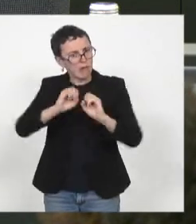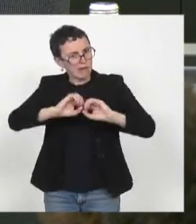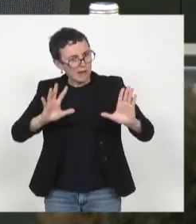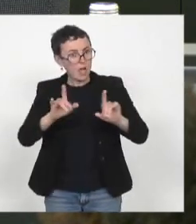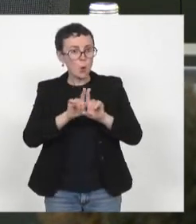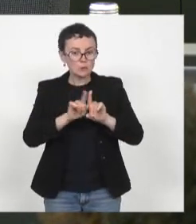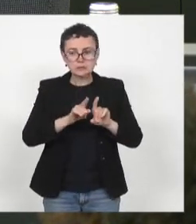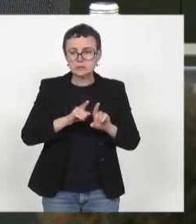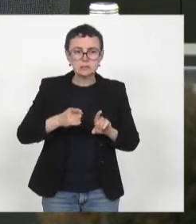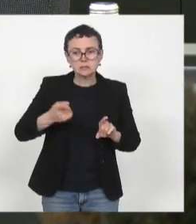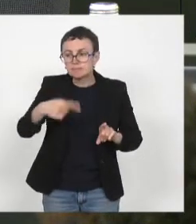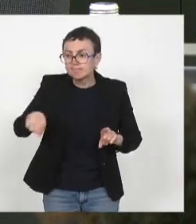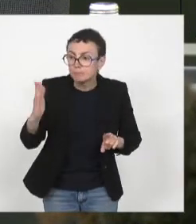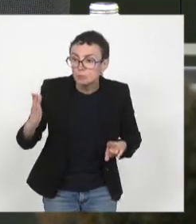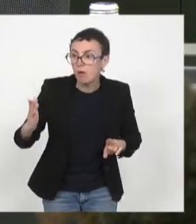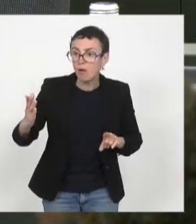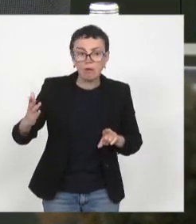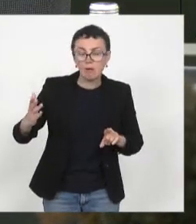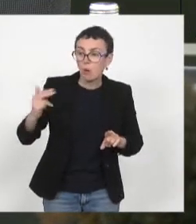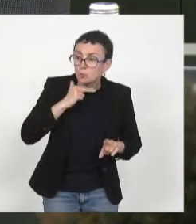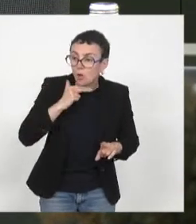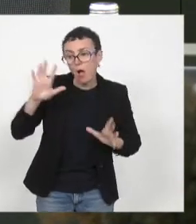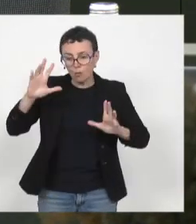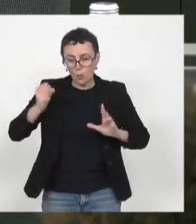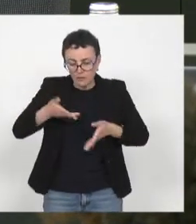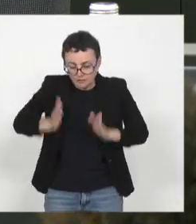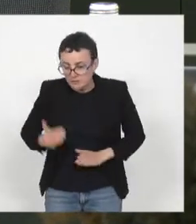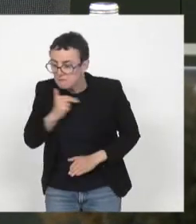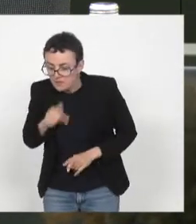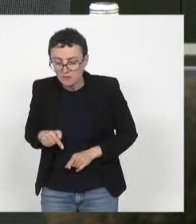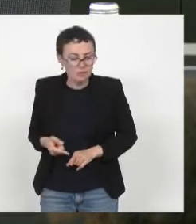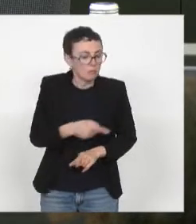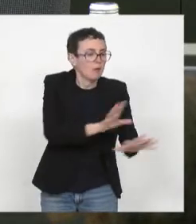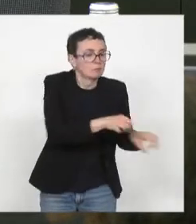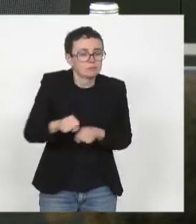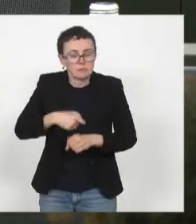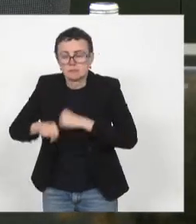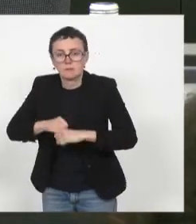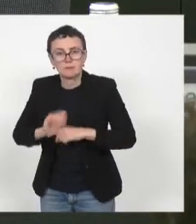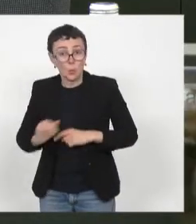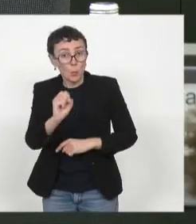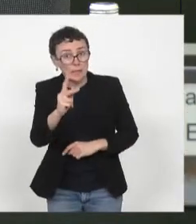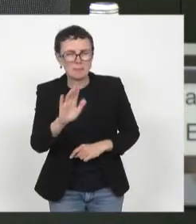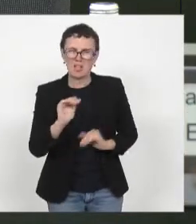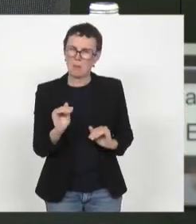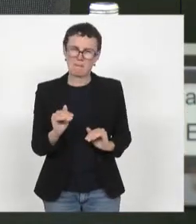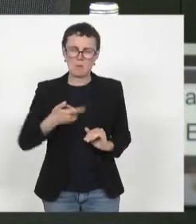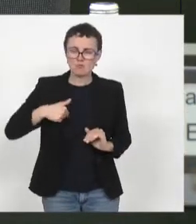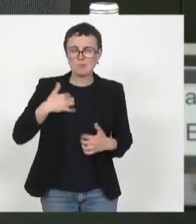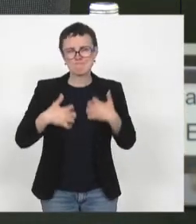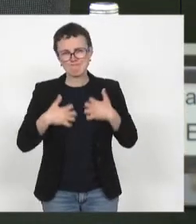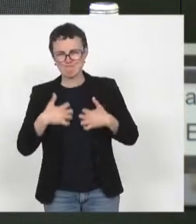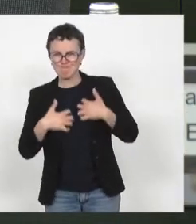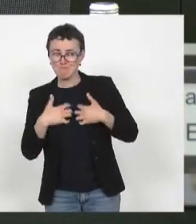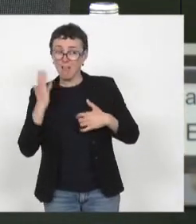à des nécessités de service. Nous l'avons entendu. Pour autant, tous les obstacles au vote de cette délibération n'ont pas été levés. En effet, le